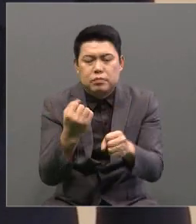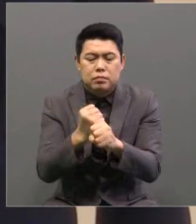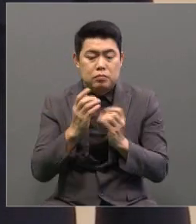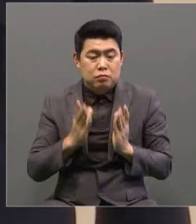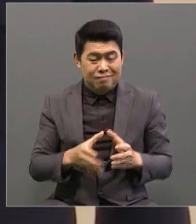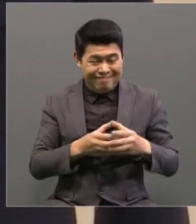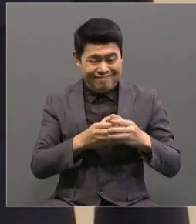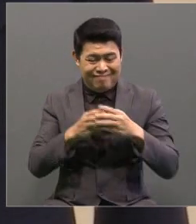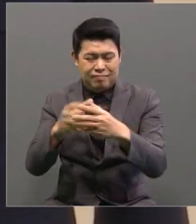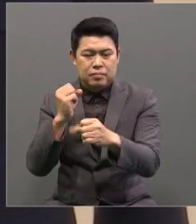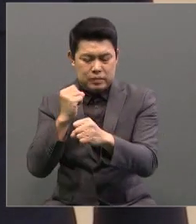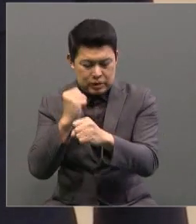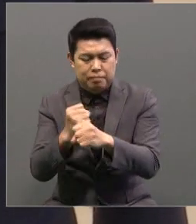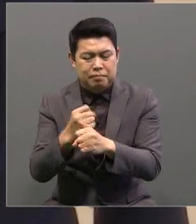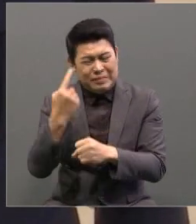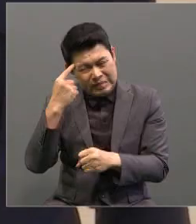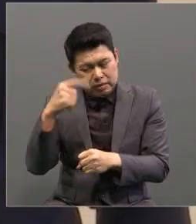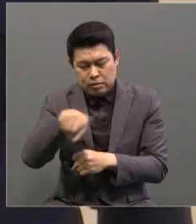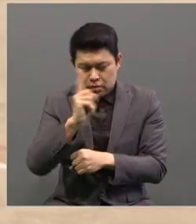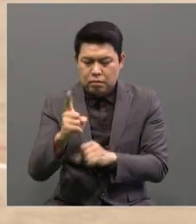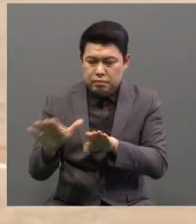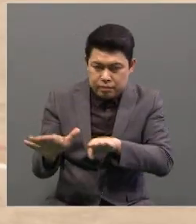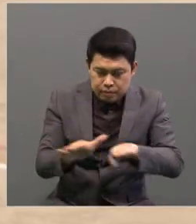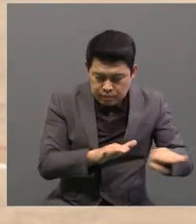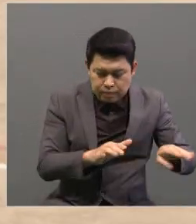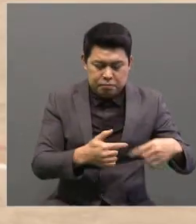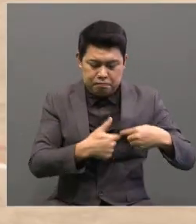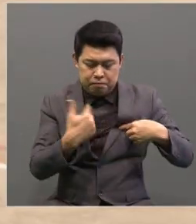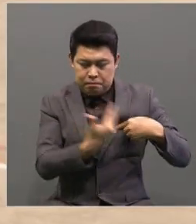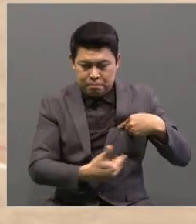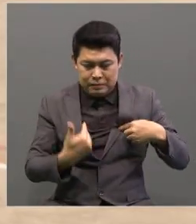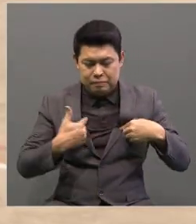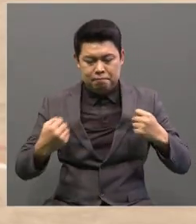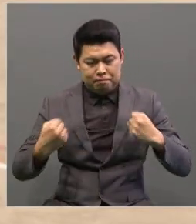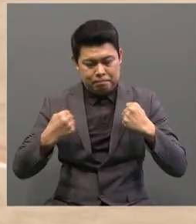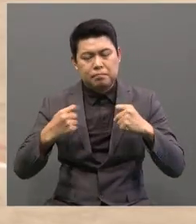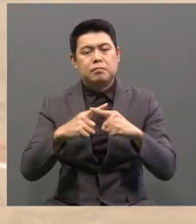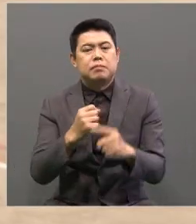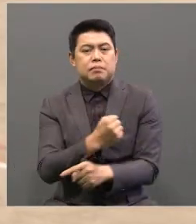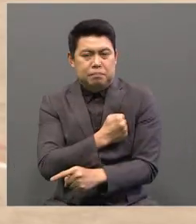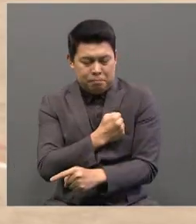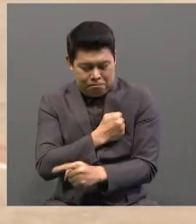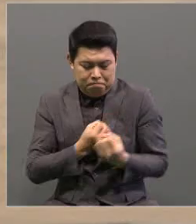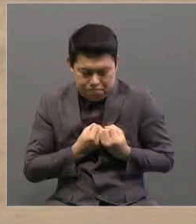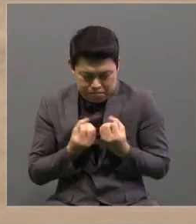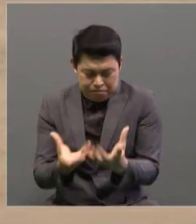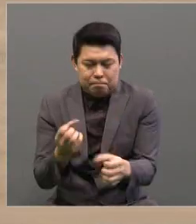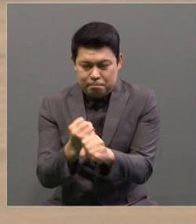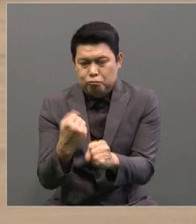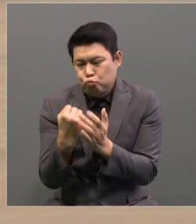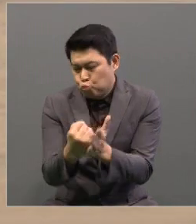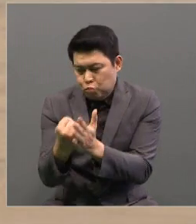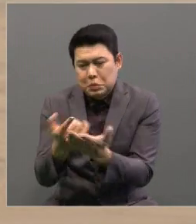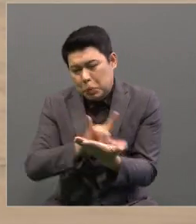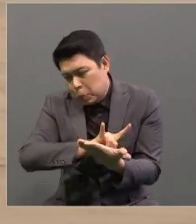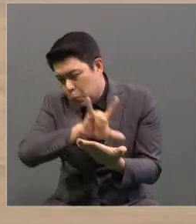ลที่ไปปฏิบัติภารกิจไปปฏิบัติหน้าที่เองก็ต้องมีความพร้อมทั้งกายและจิตใจต้องมีความอดทนเสียสละนะคะเพราะว่าคือต้องเดิน